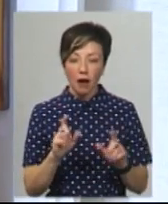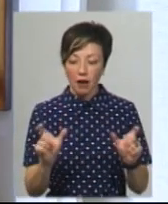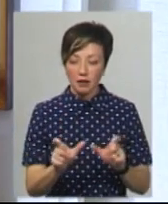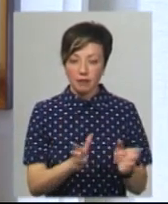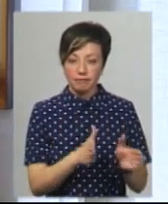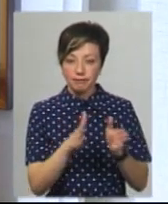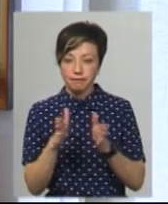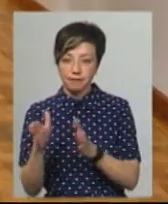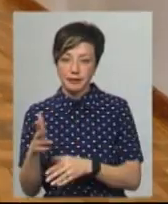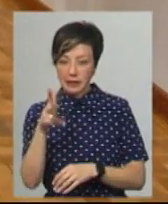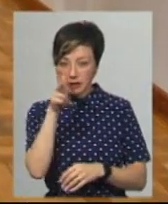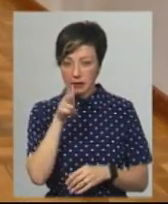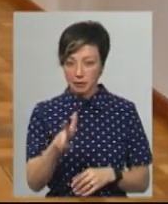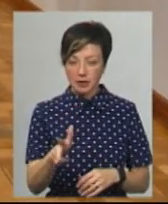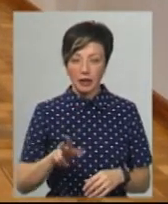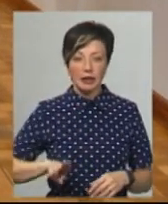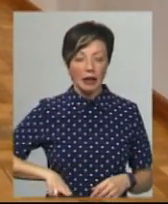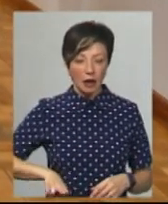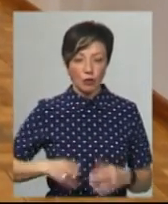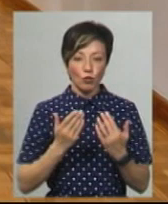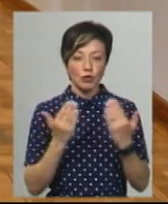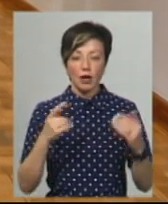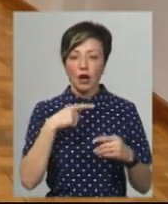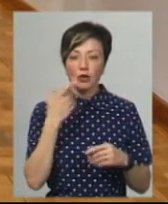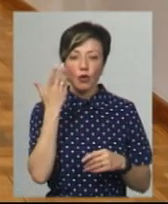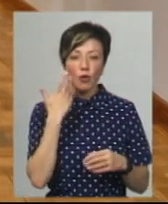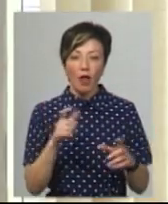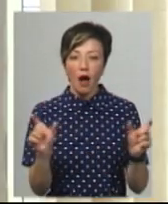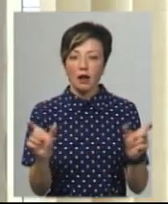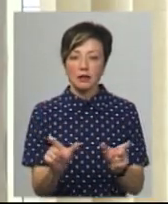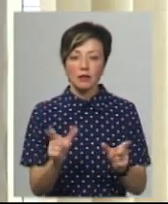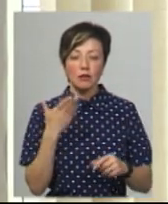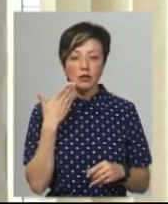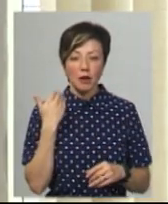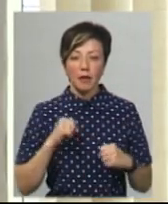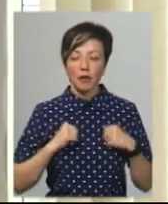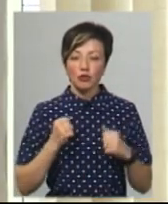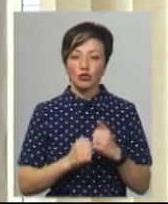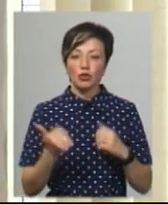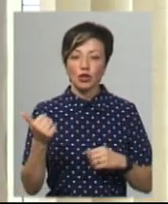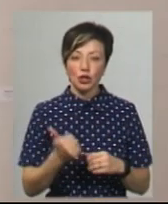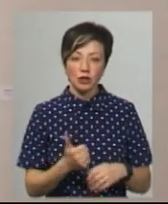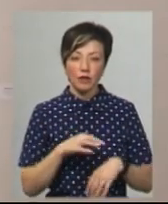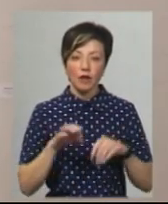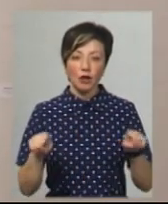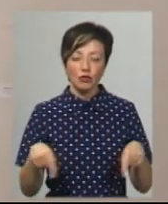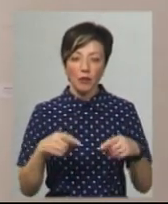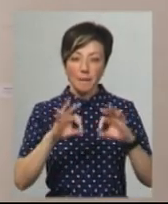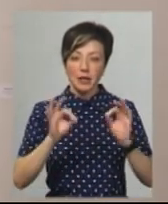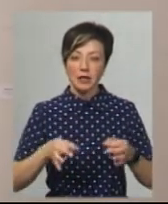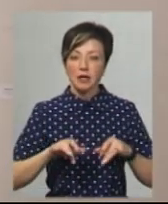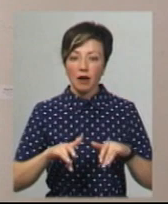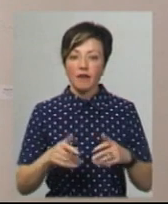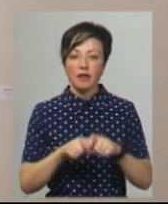відтермінувати на 3 місяці. Директорка музею Ольга Долінська каже, відколи карантинні заходи послабили, намагаються щотижня влаштовувати мистецькі акції та відкривати